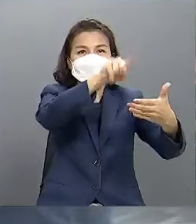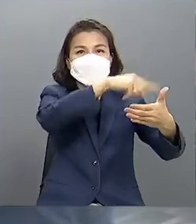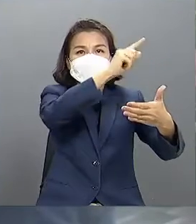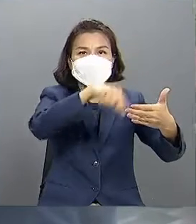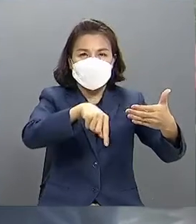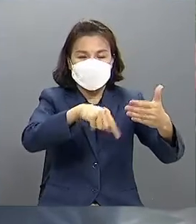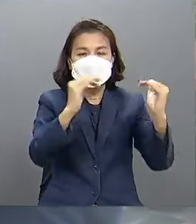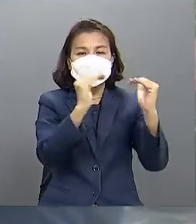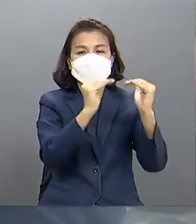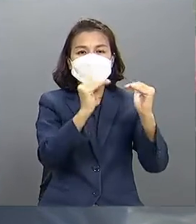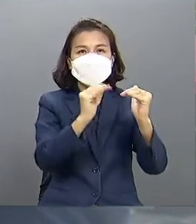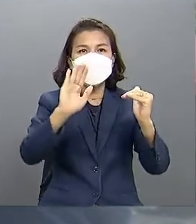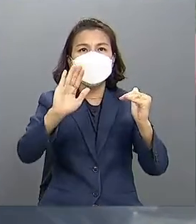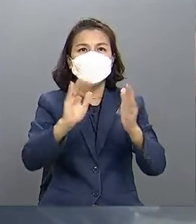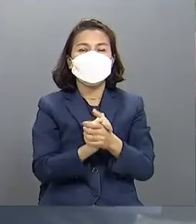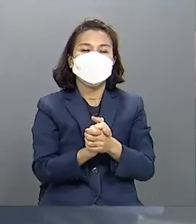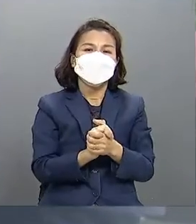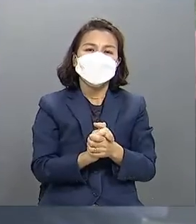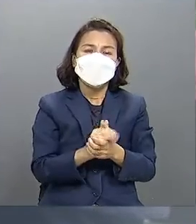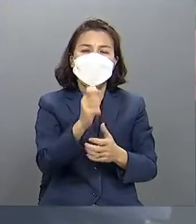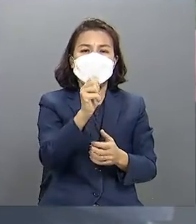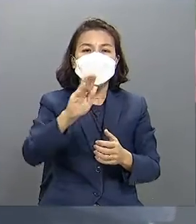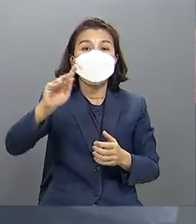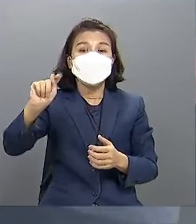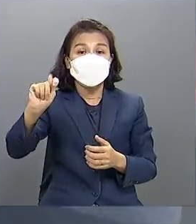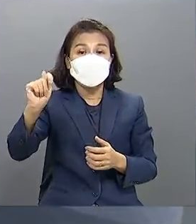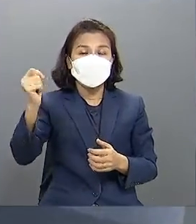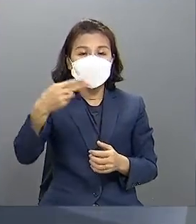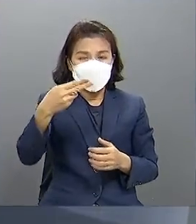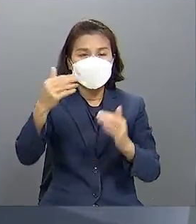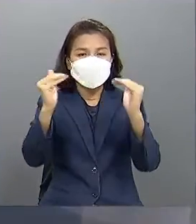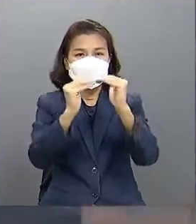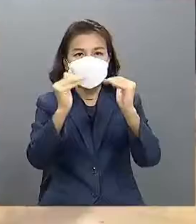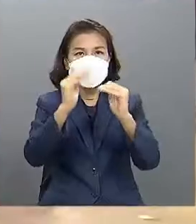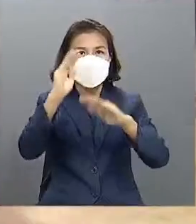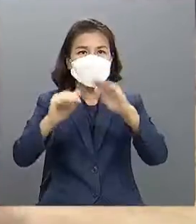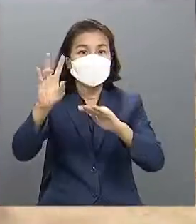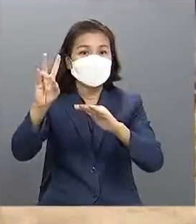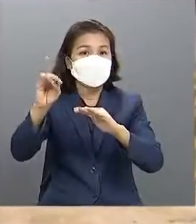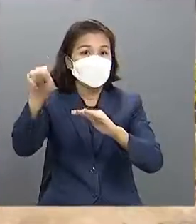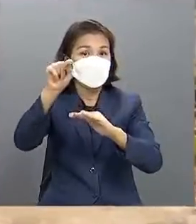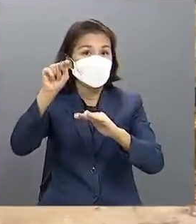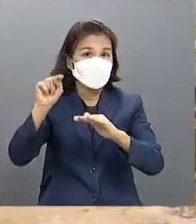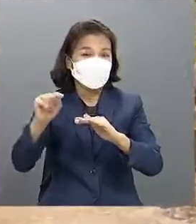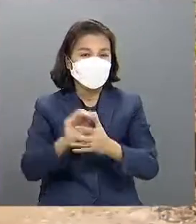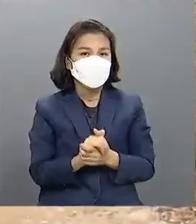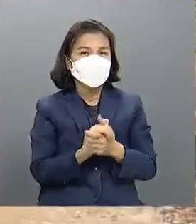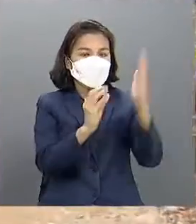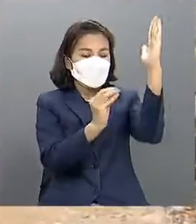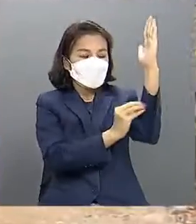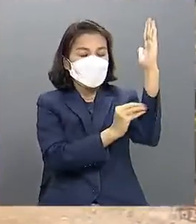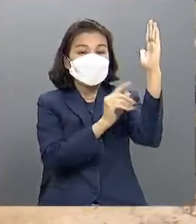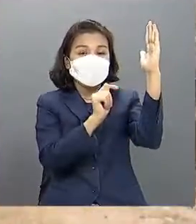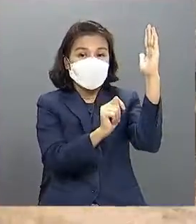ถิ่นระดับเทศบาลครั้งที่ผ่านมาซึ่งอยู่ที่ประมาณร้อยละ 70นะครับเดี๋ยวไปต่อกันที่ตรังครับบรรยากาศหาเสียงที่